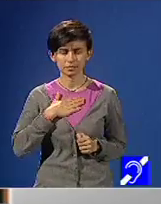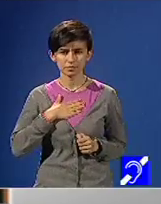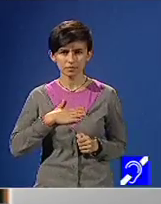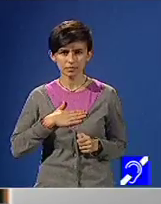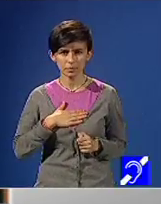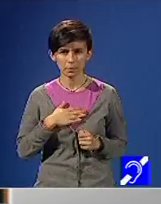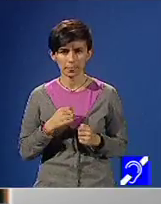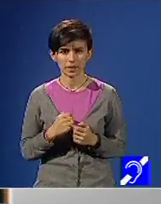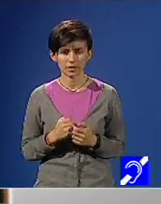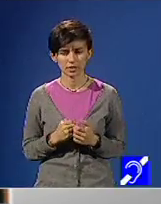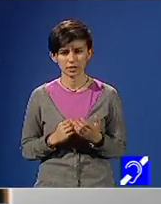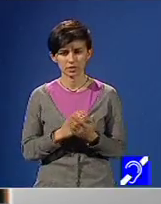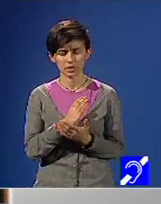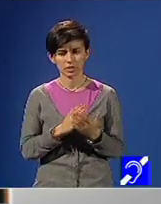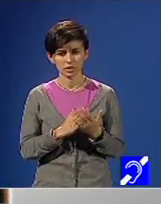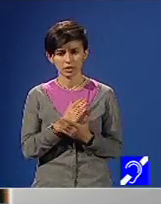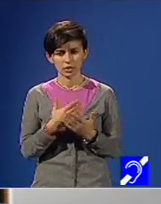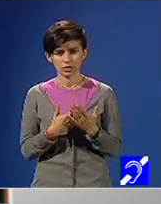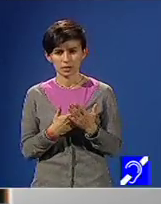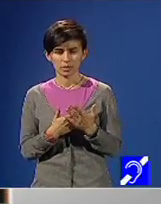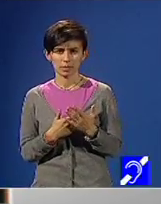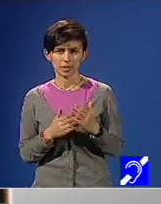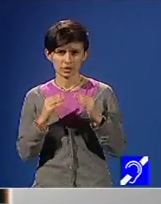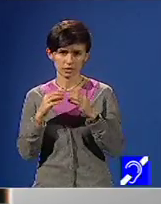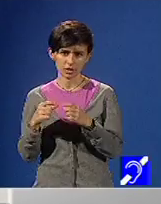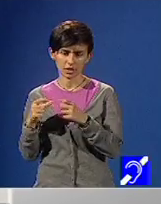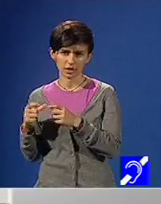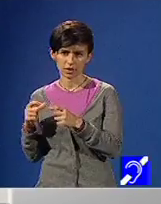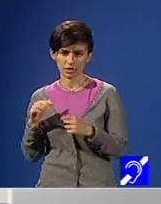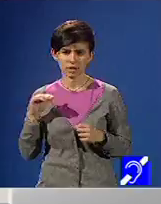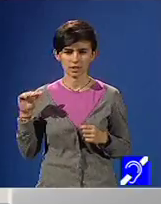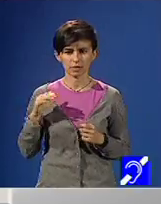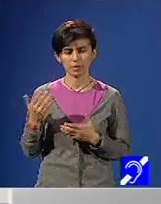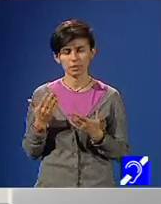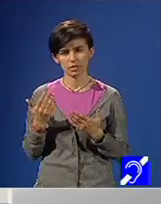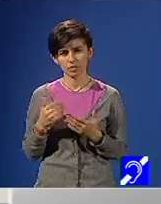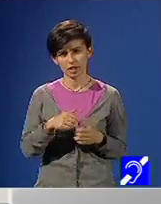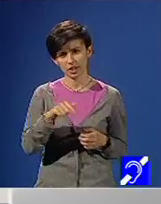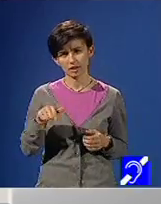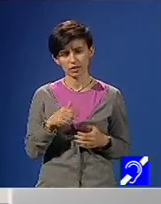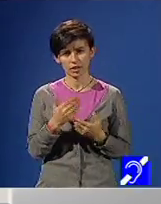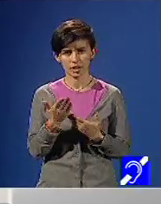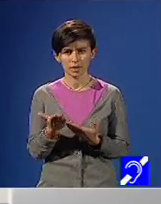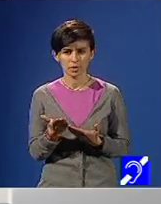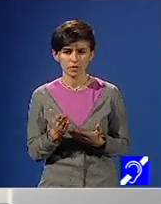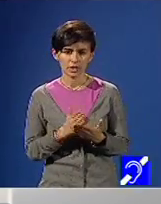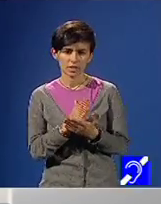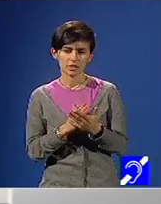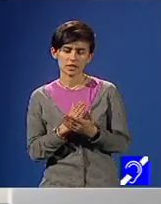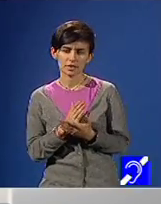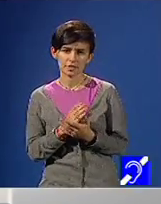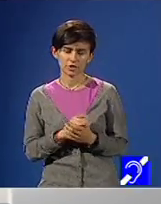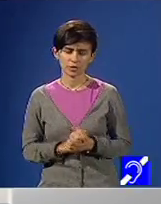înainte atât pentru categoria de copii pentru care noi am oferit și vom oferi servicii în